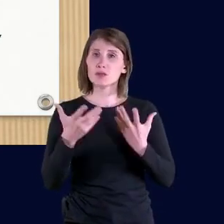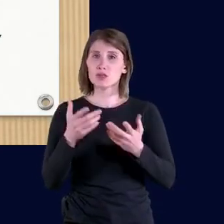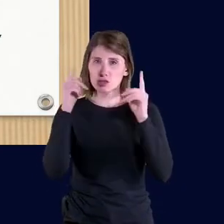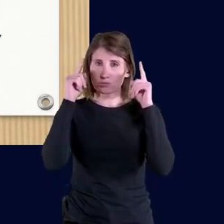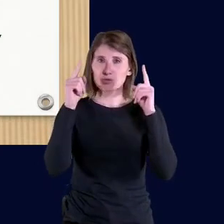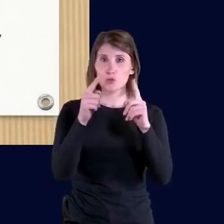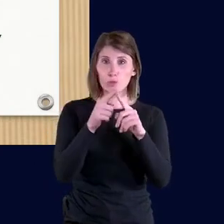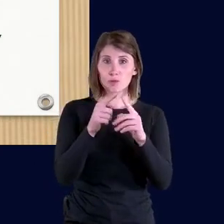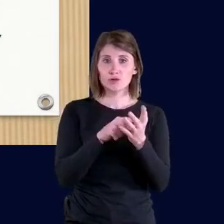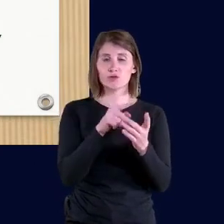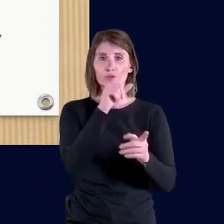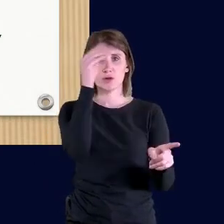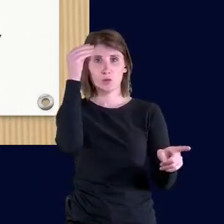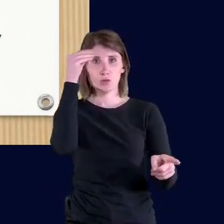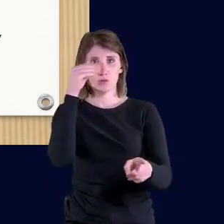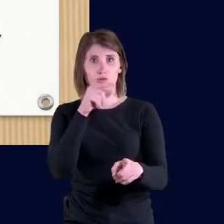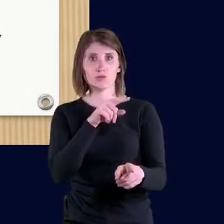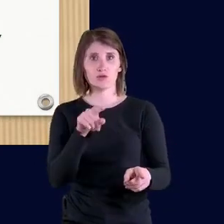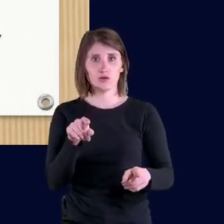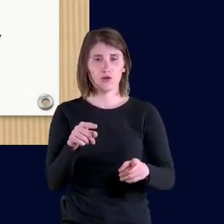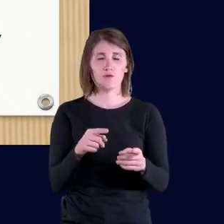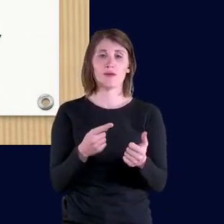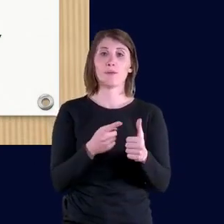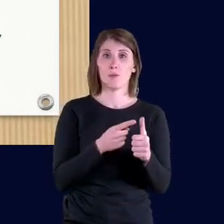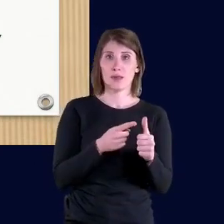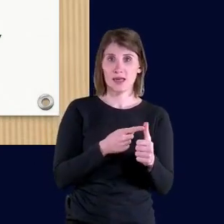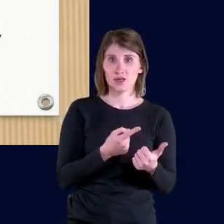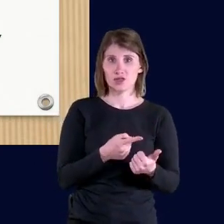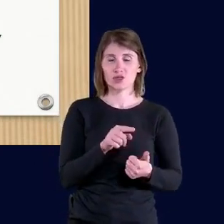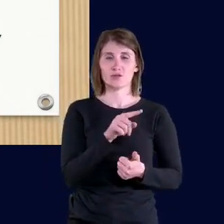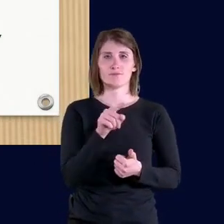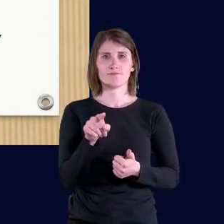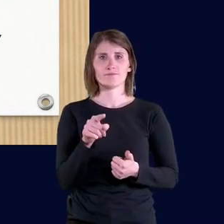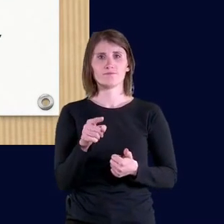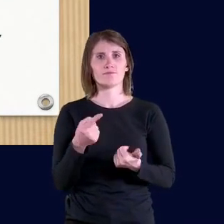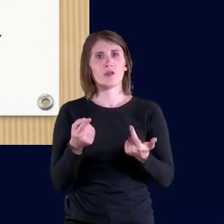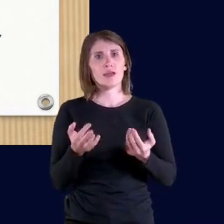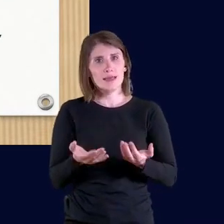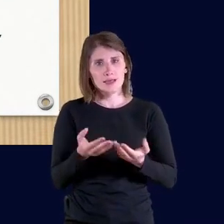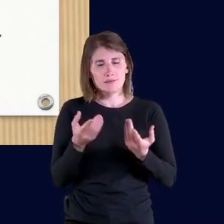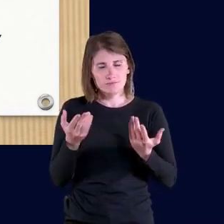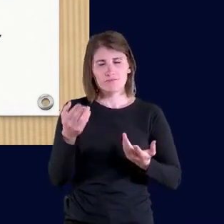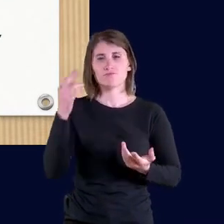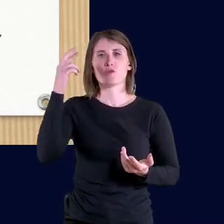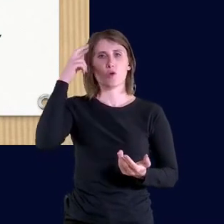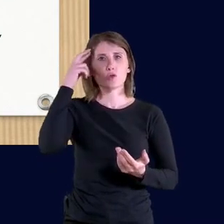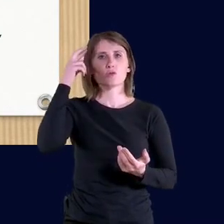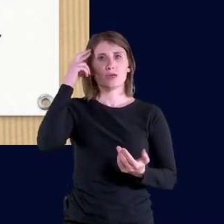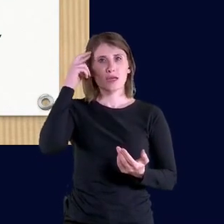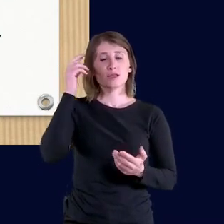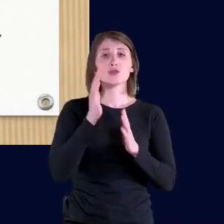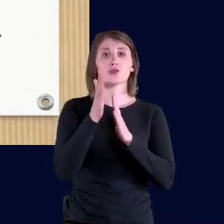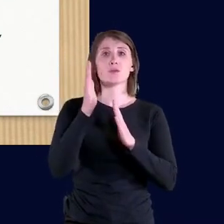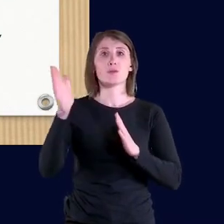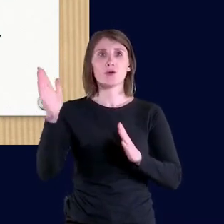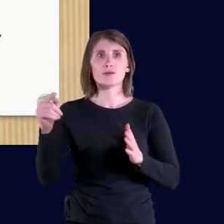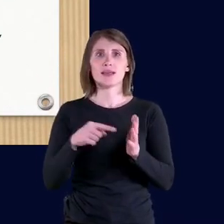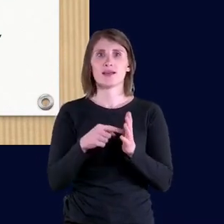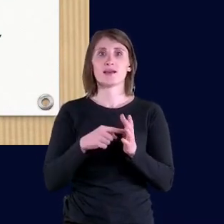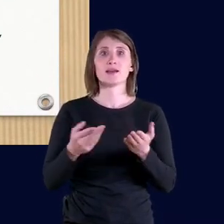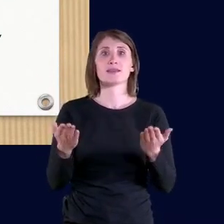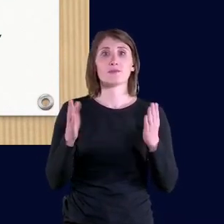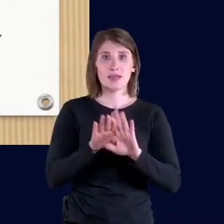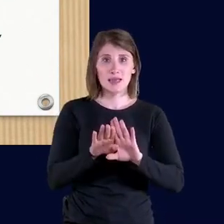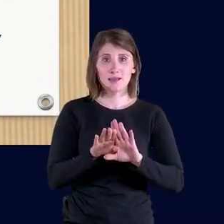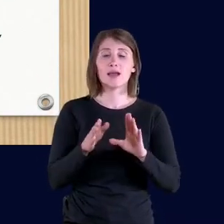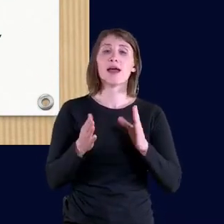na tym aby uczniowie po pierwsze mieli jasny przekaz że to że biblioteka stacjonarnych zamknięta